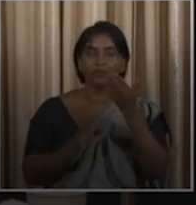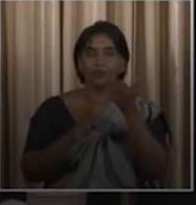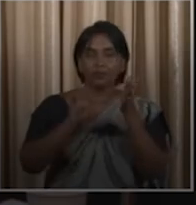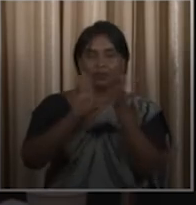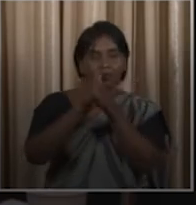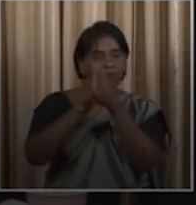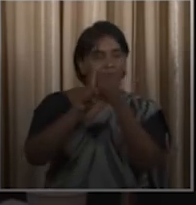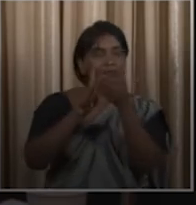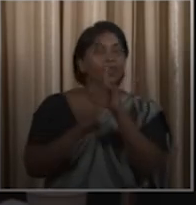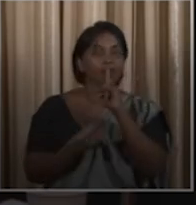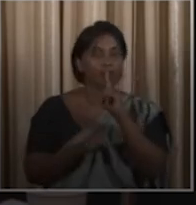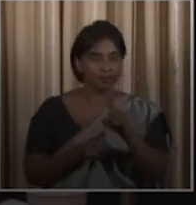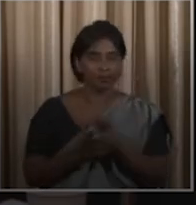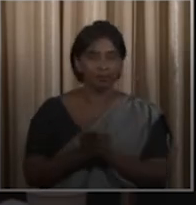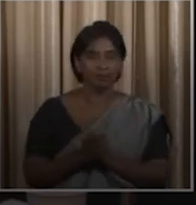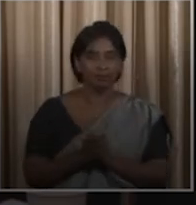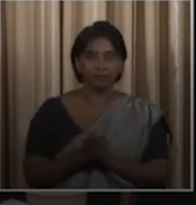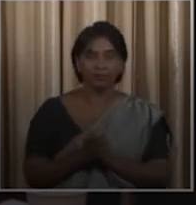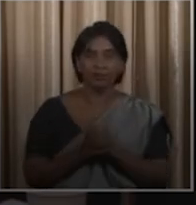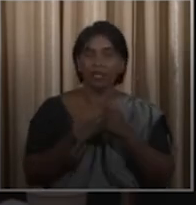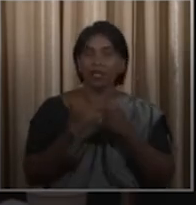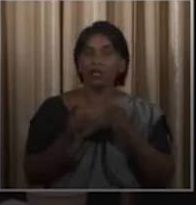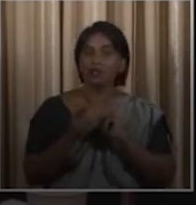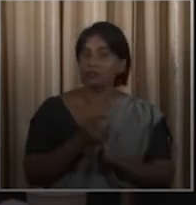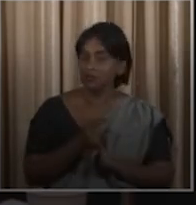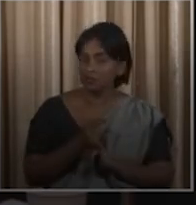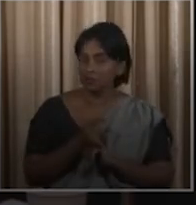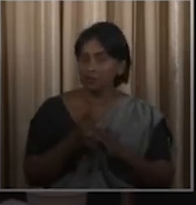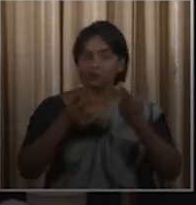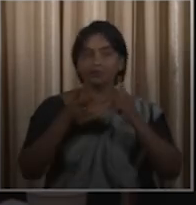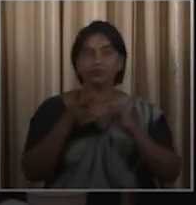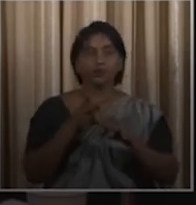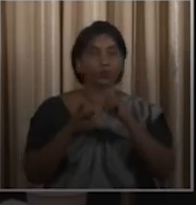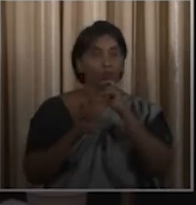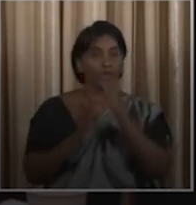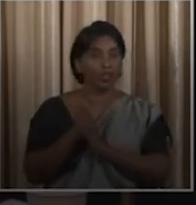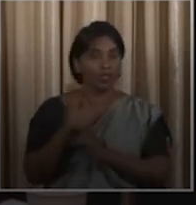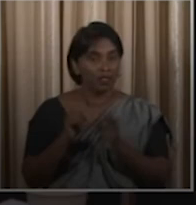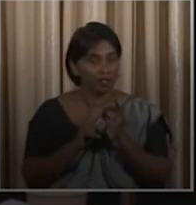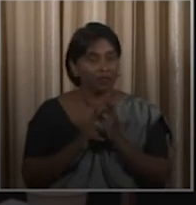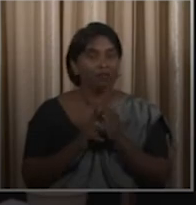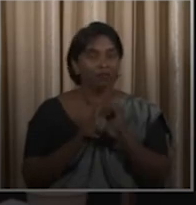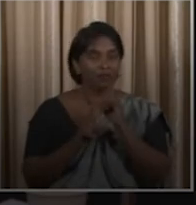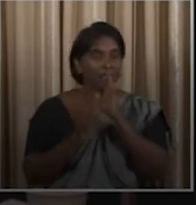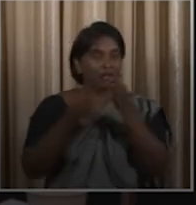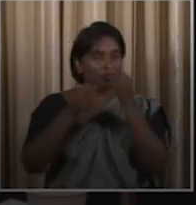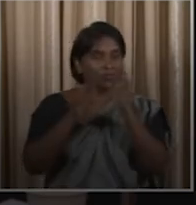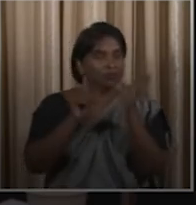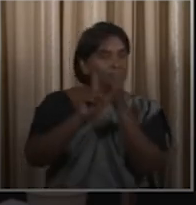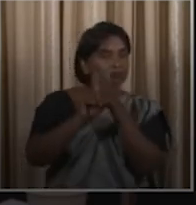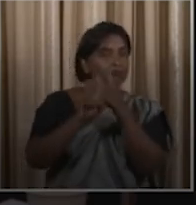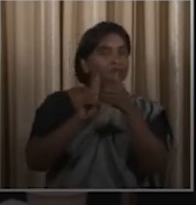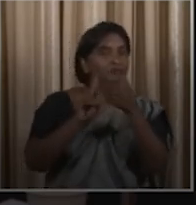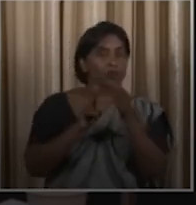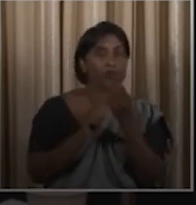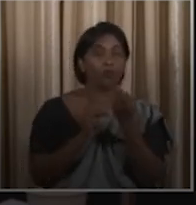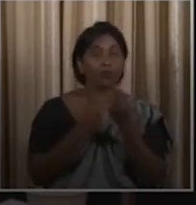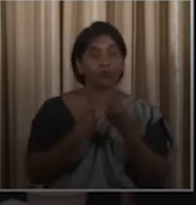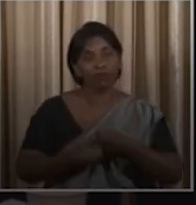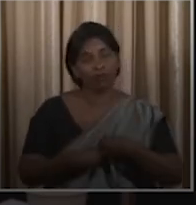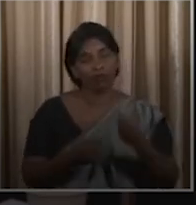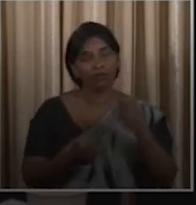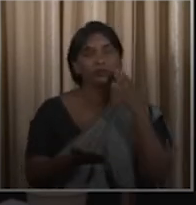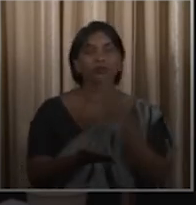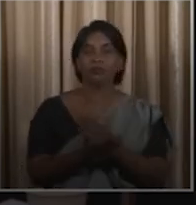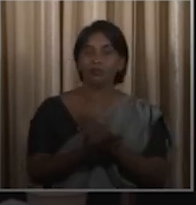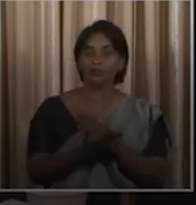Kawuda Ali Sabri, ita passe kawuda adhikarana emathi, mekata ithamath honda dawatanayak ginawa meka mudal naasthya nathara karanna, paathali